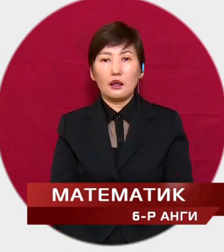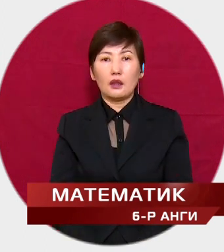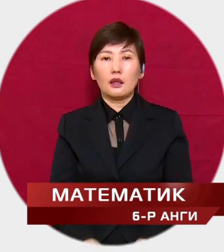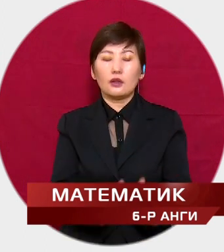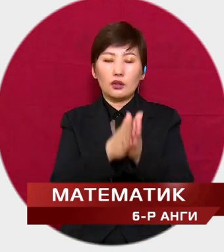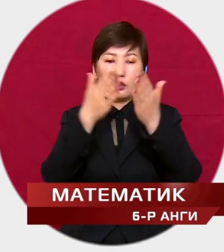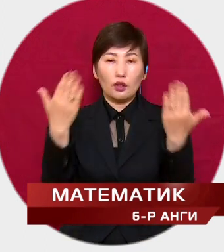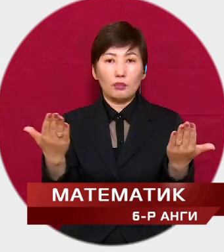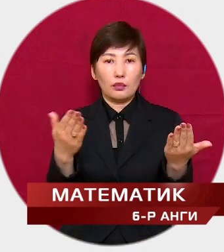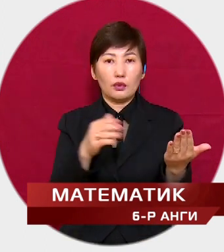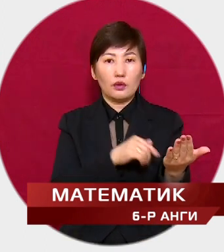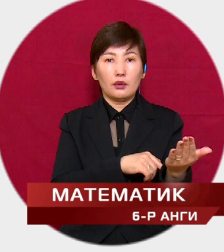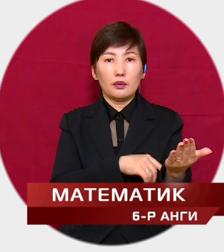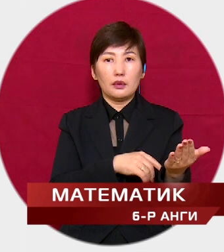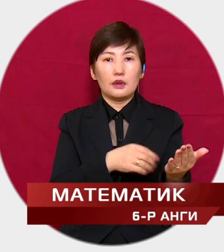бол